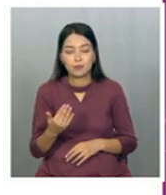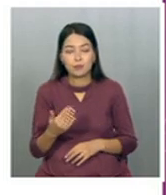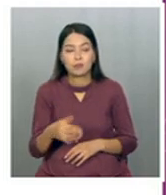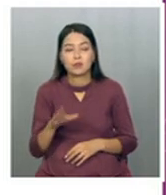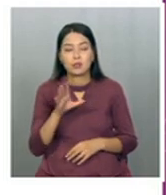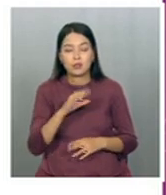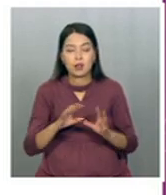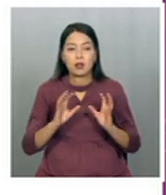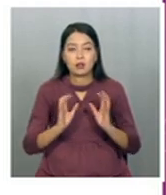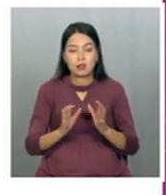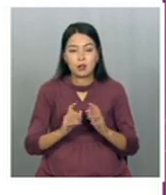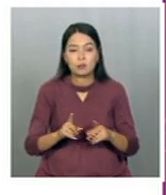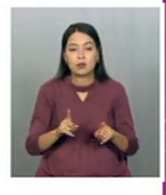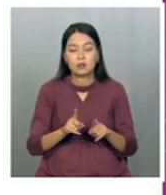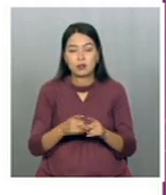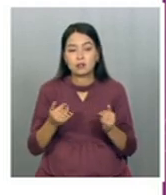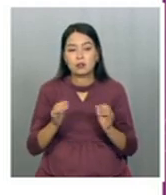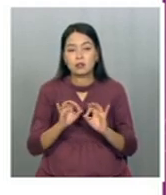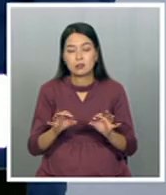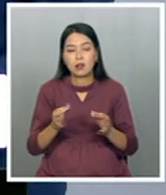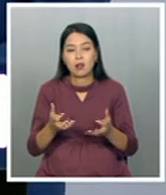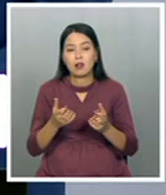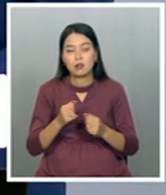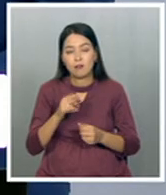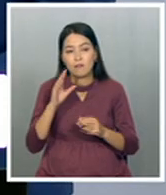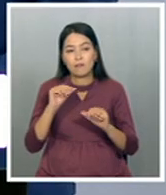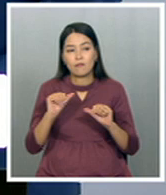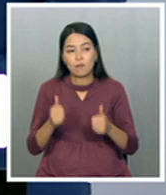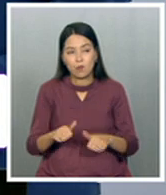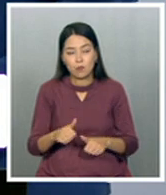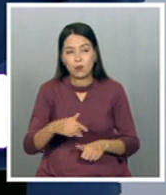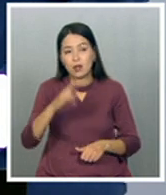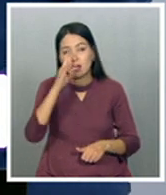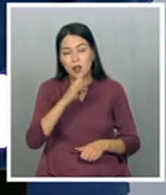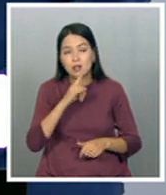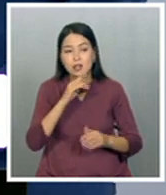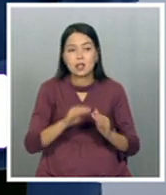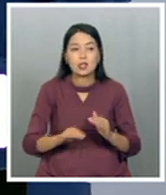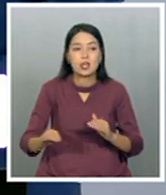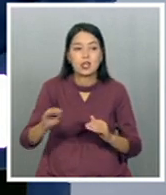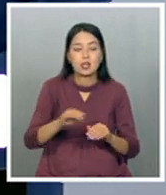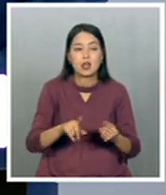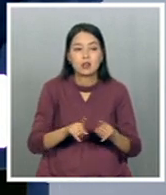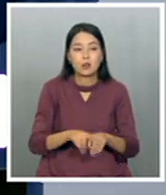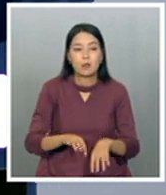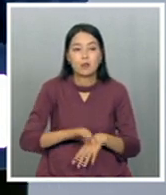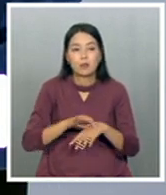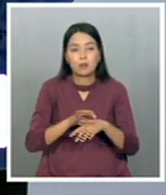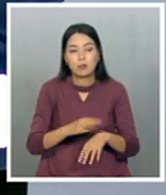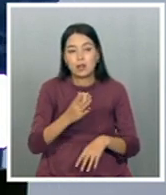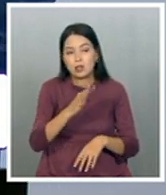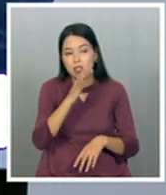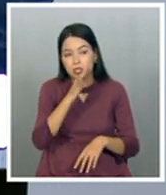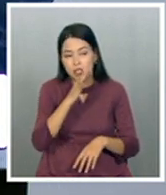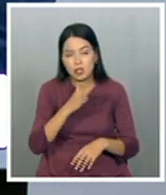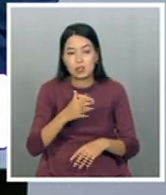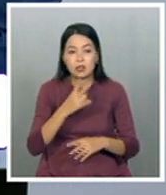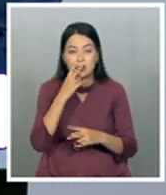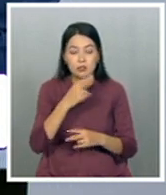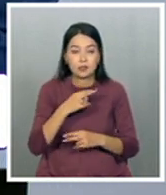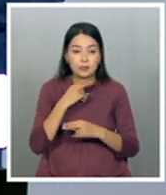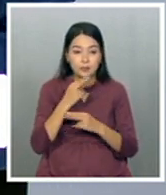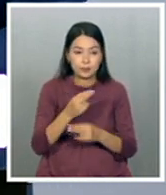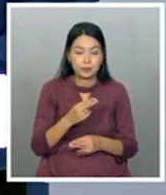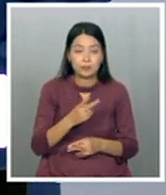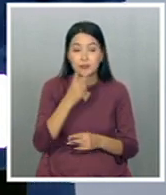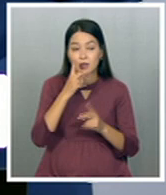географиялық ендікке байланысты табу формуласы. Енді Қазақстан территориясы арқылы өтетін сағаттық белдеулерге назар салайық. Картада